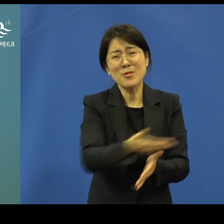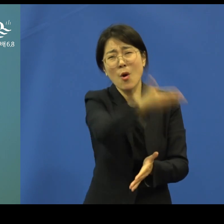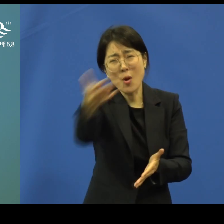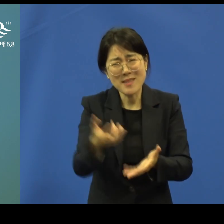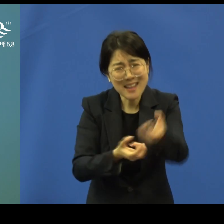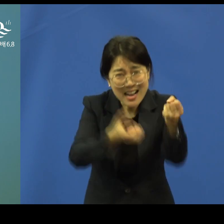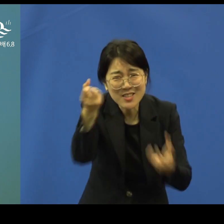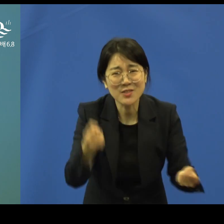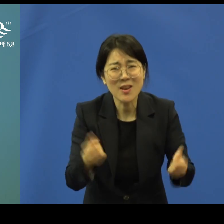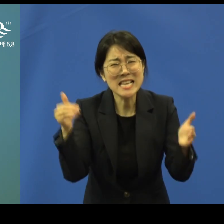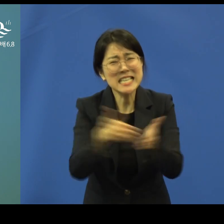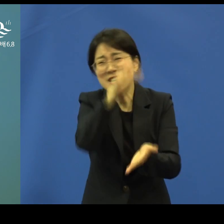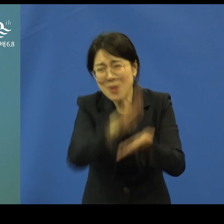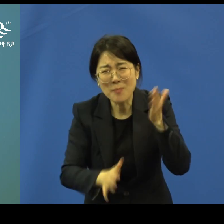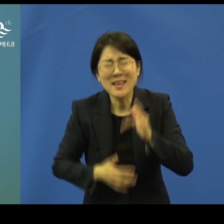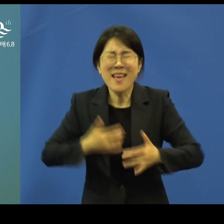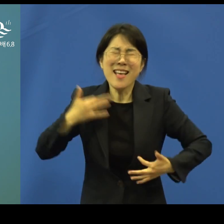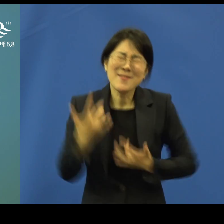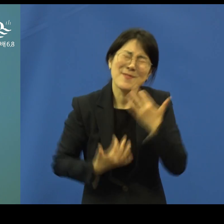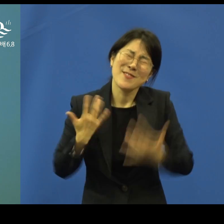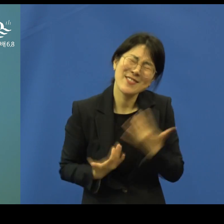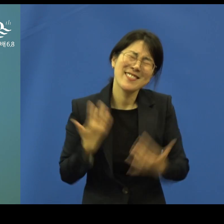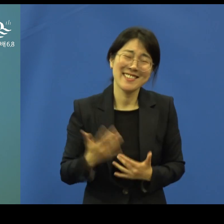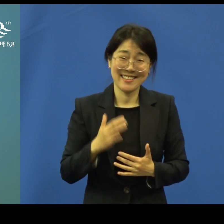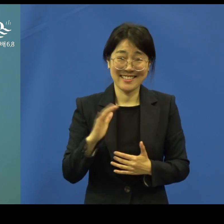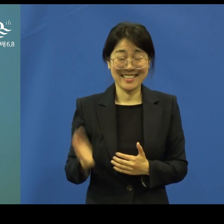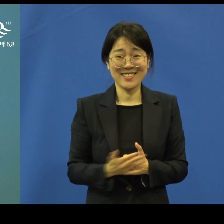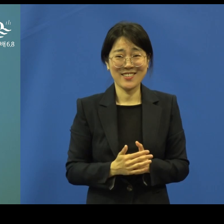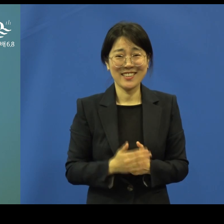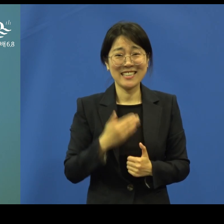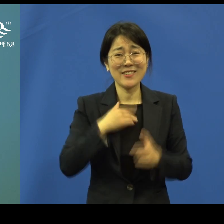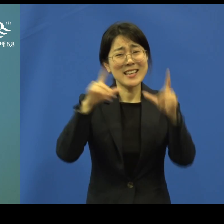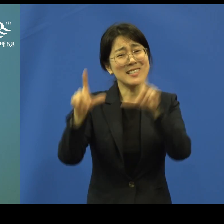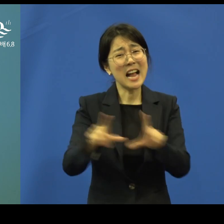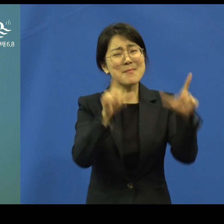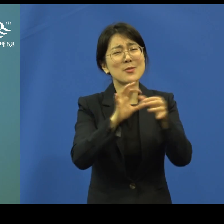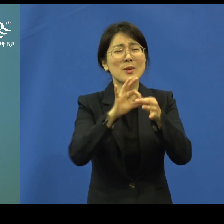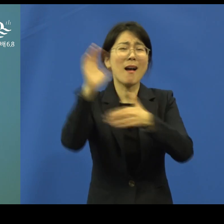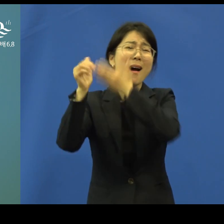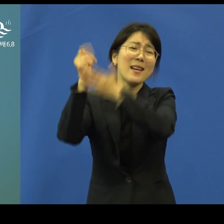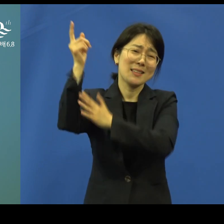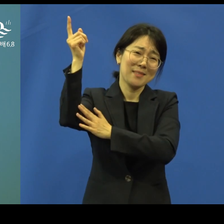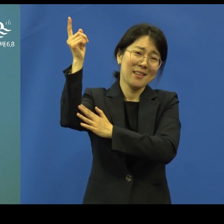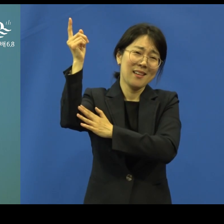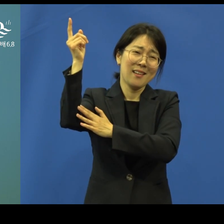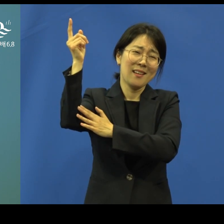안에서 끊임없이 일어나 우리의 삶을 통하여